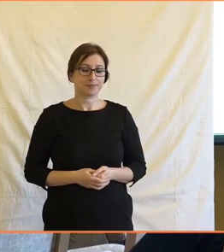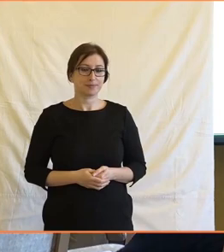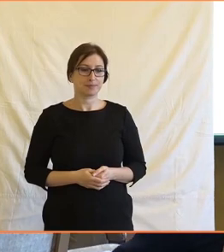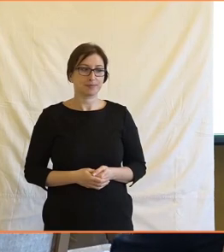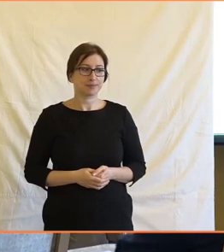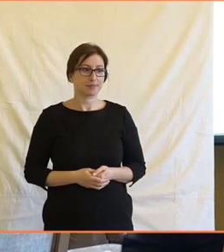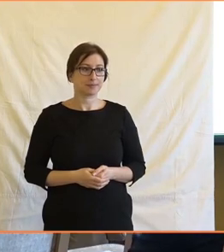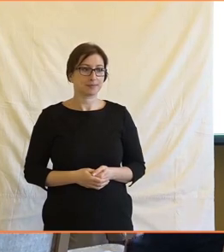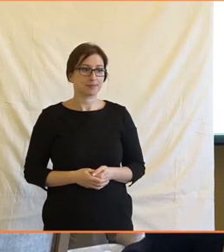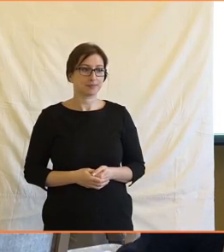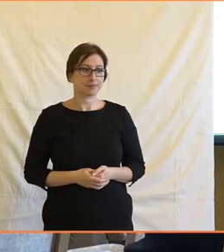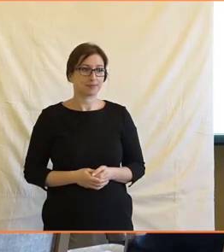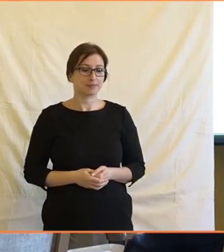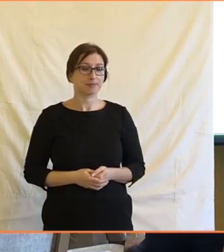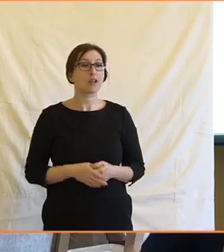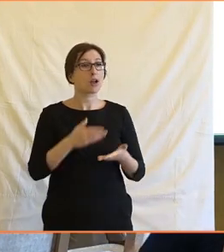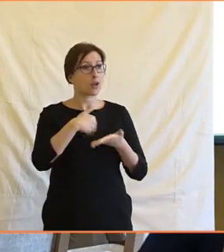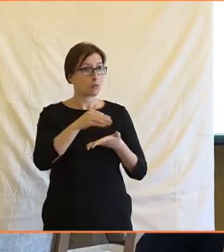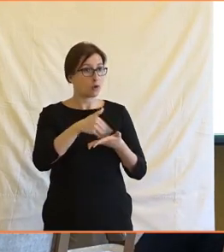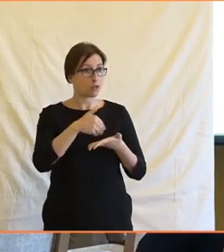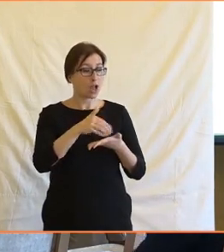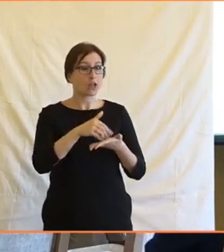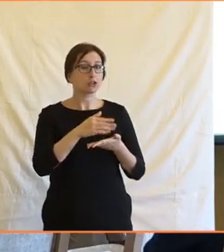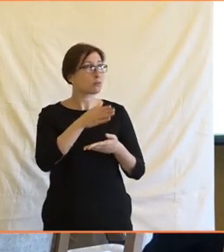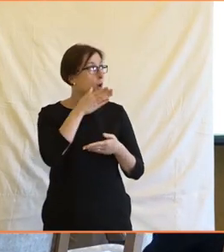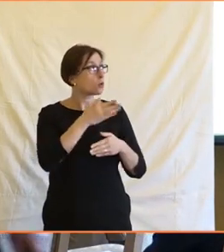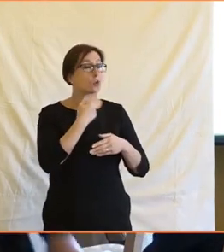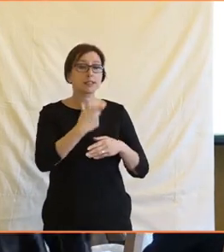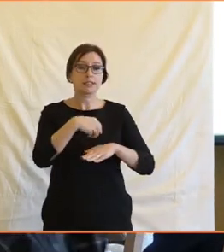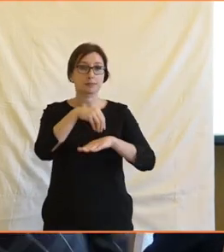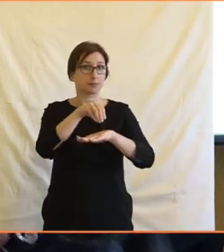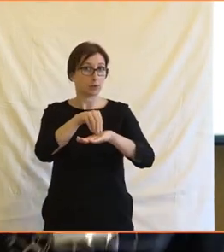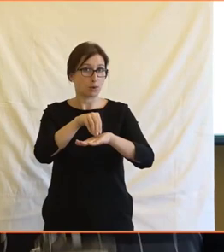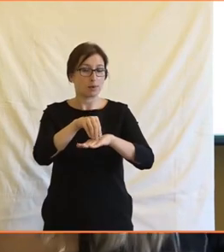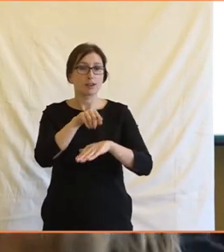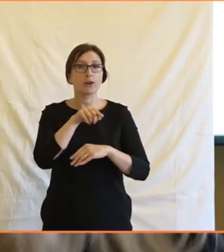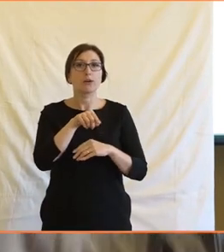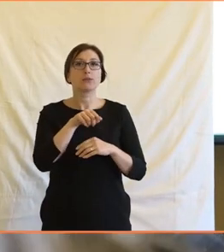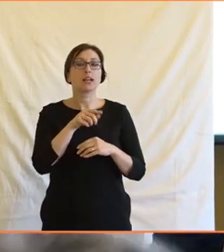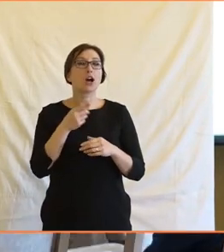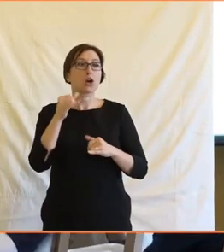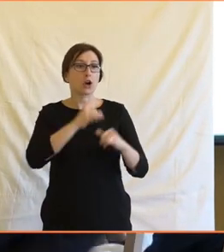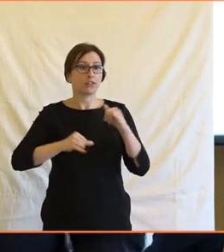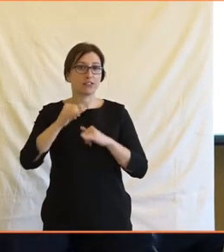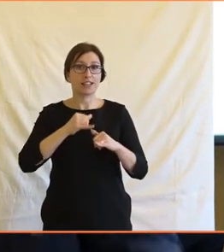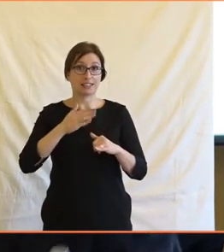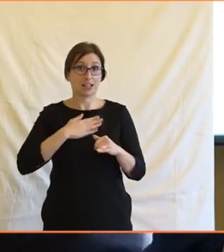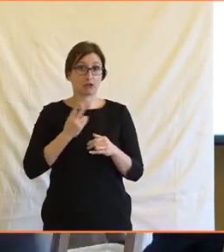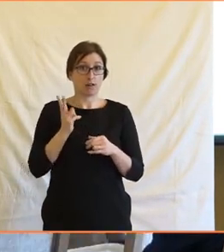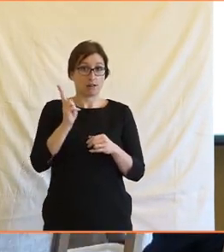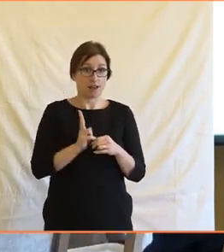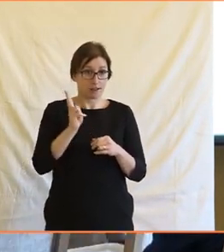Děkuji. Já se na chvilku možná stoupnu, protože pokračujeme dál a jenom připomenu, že kromě toho, že naše konference je